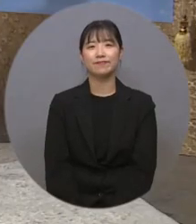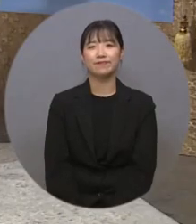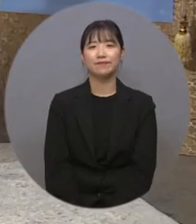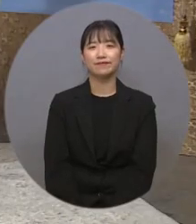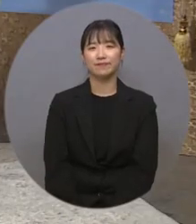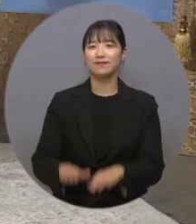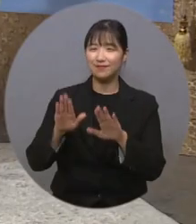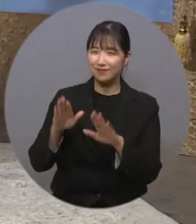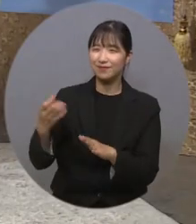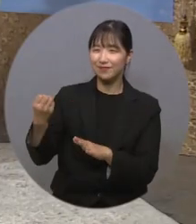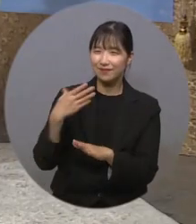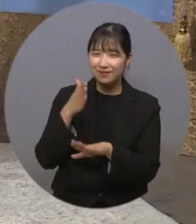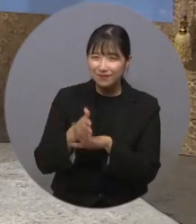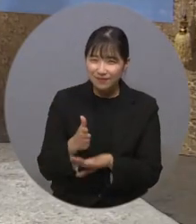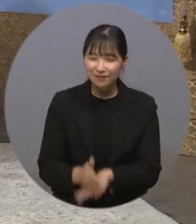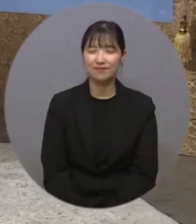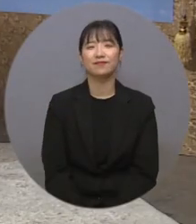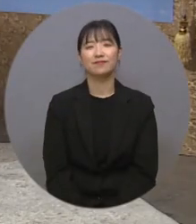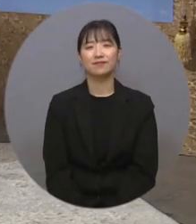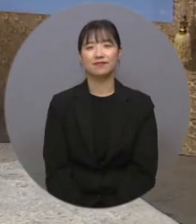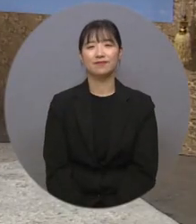네, 오늘 말씀 감사합니다.